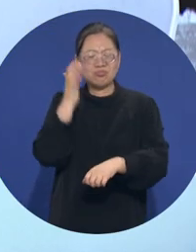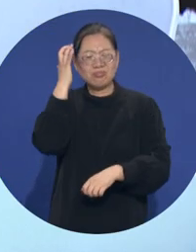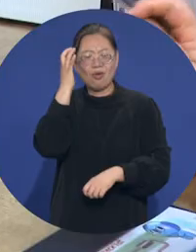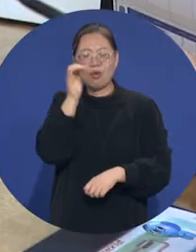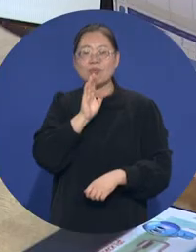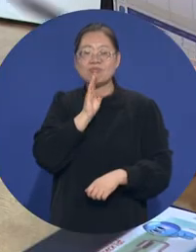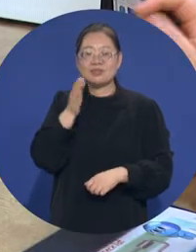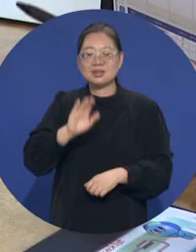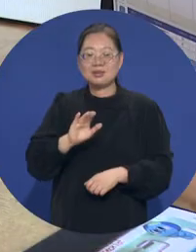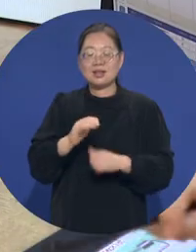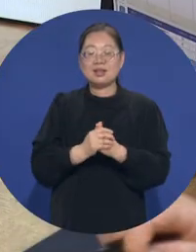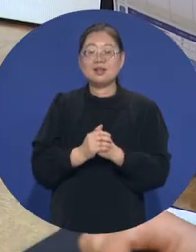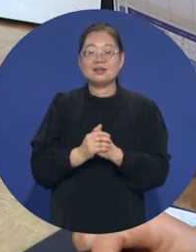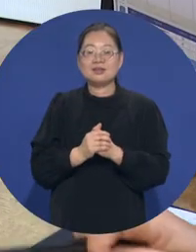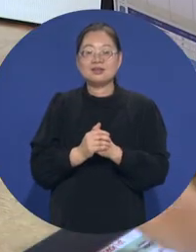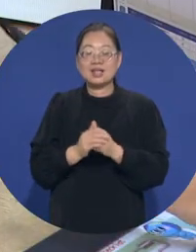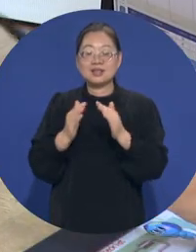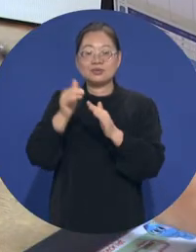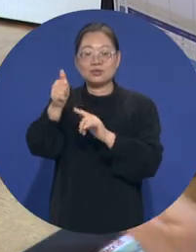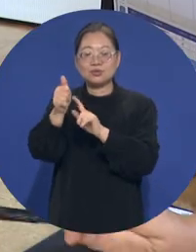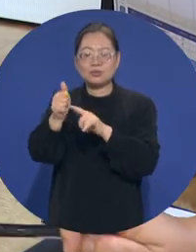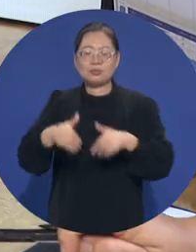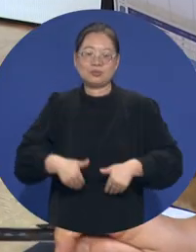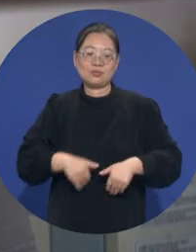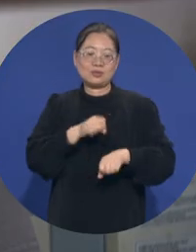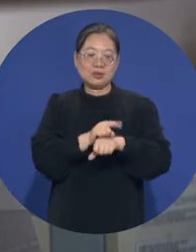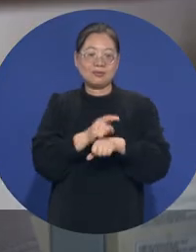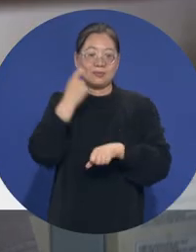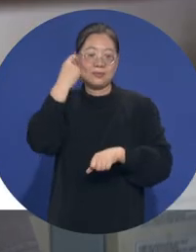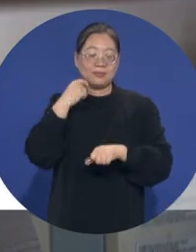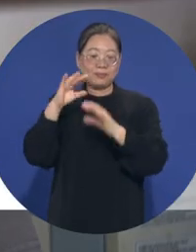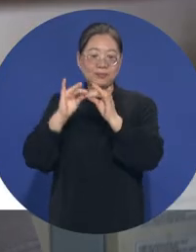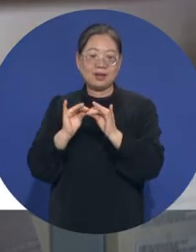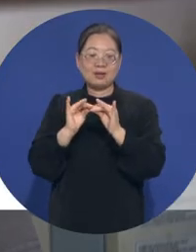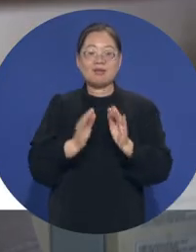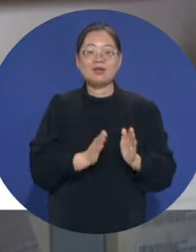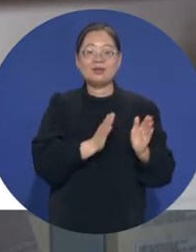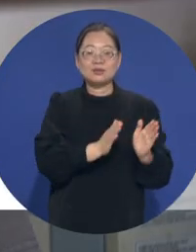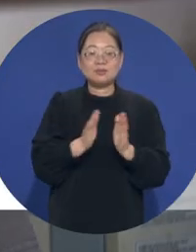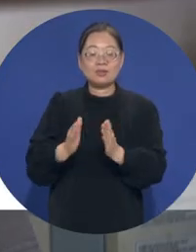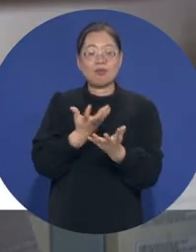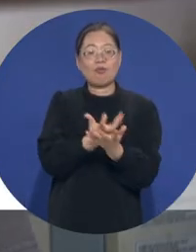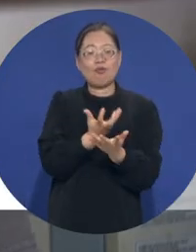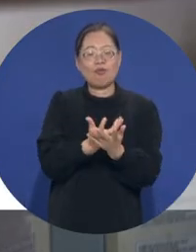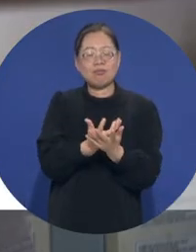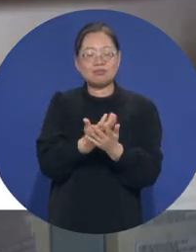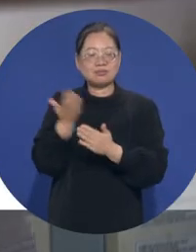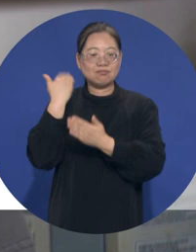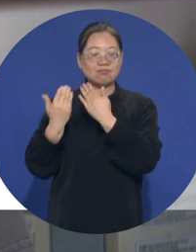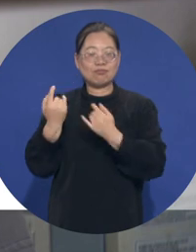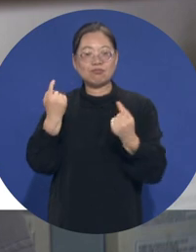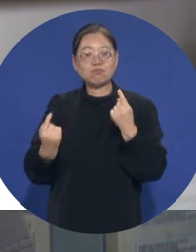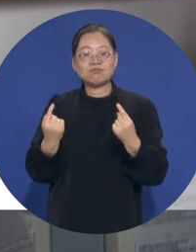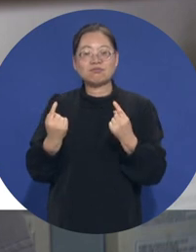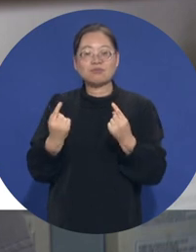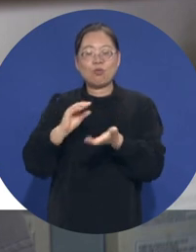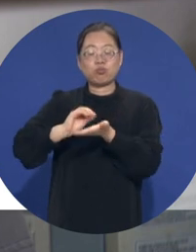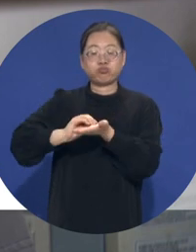수는 있지만 임대인들도 필요성을 절감합니다. 준비해야 하는 서류들이 예전보다